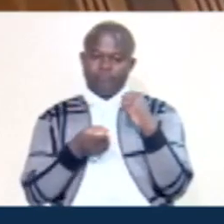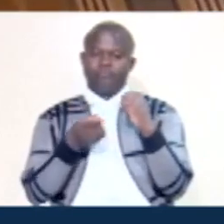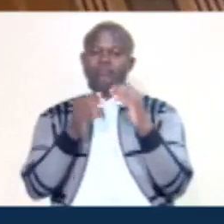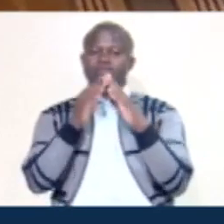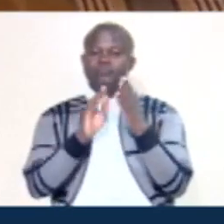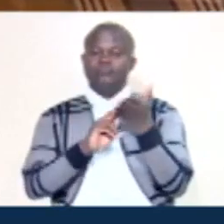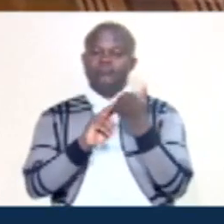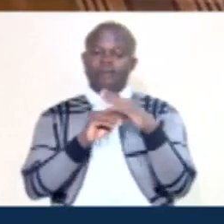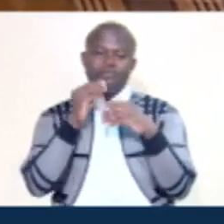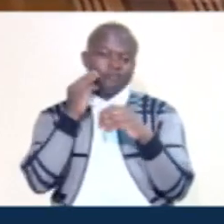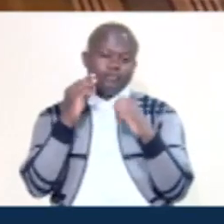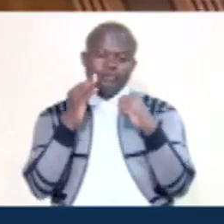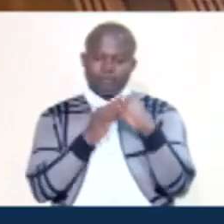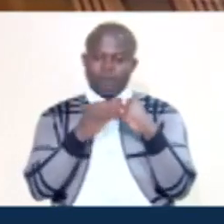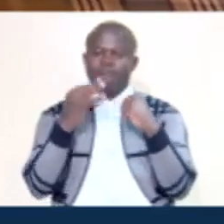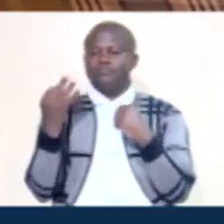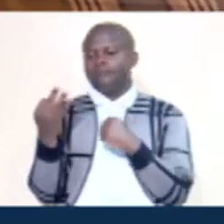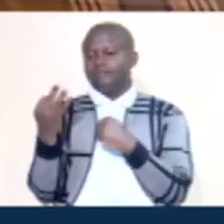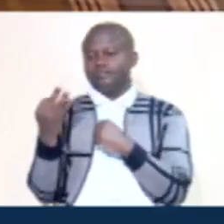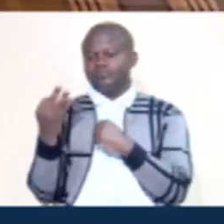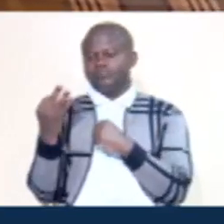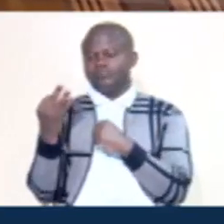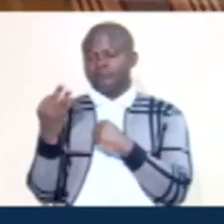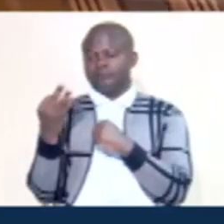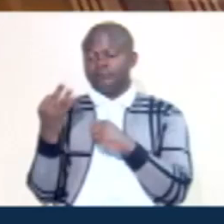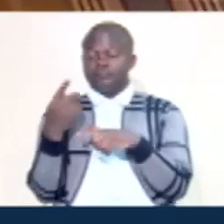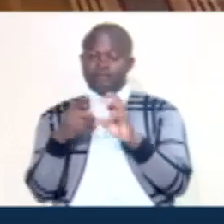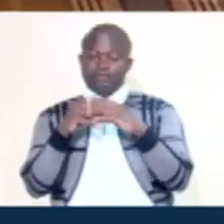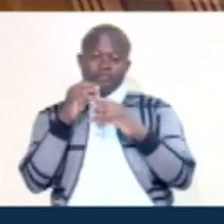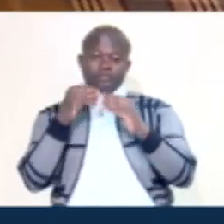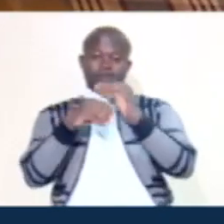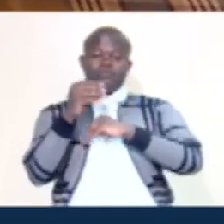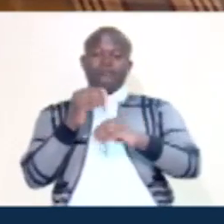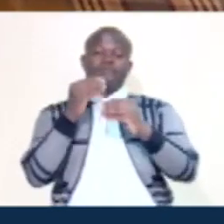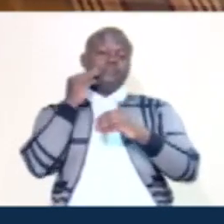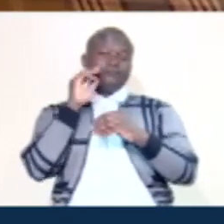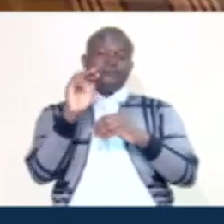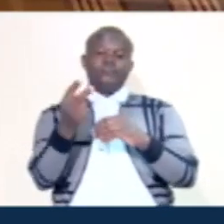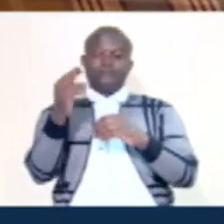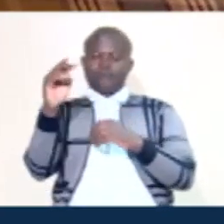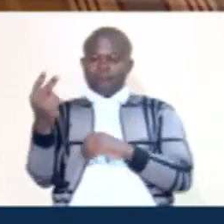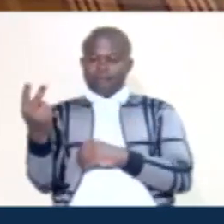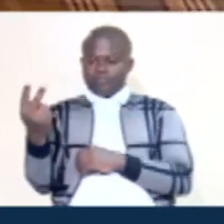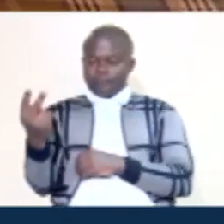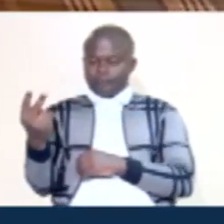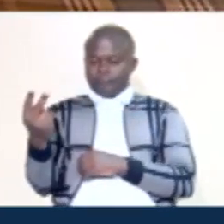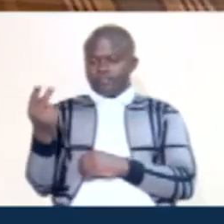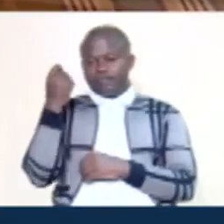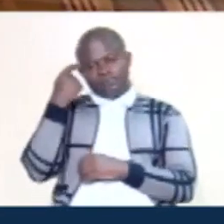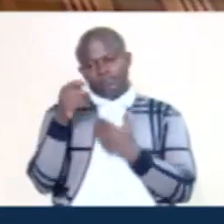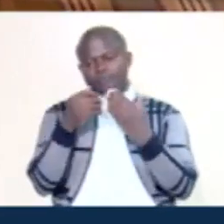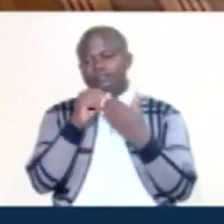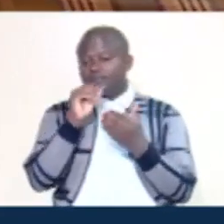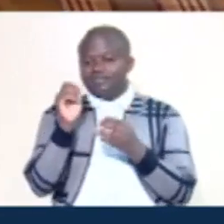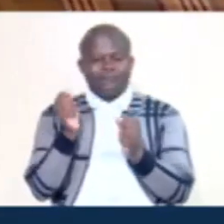nayubakishije 1,083,000 ariko mu kwateza bateje 22,000,000 aho rero